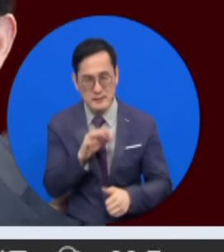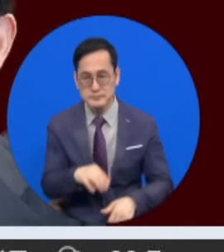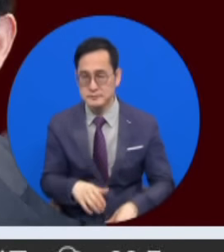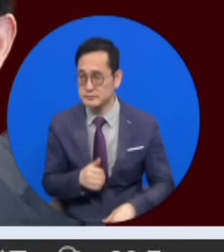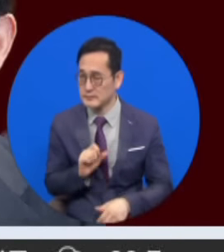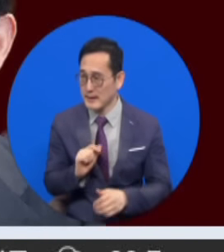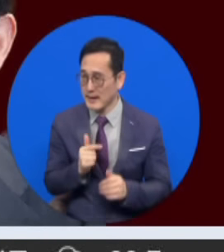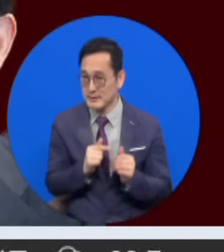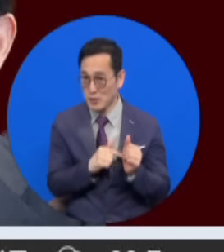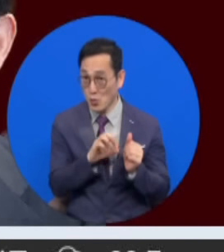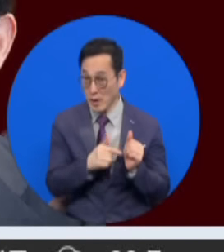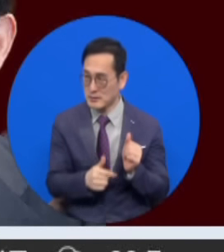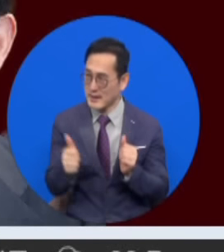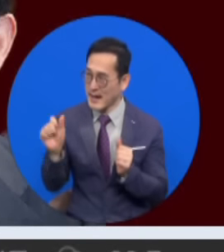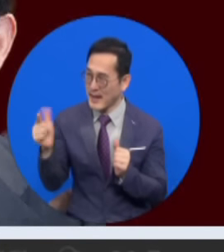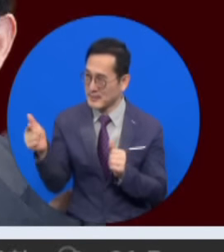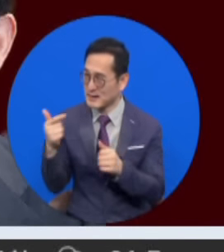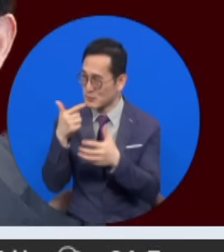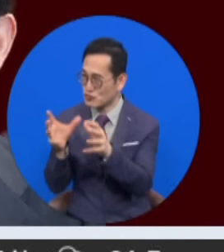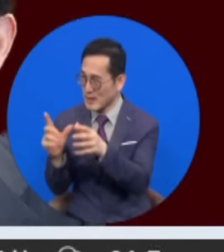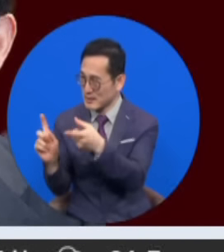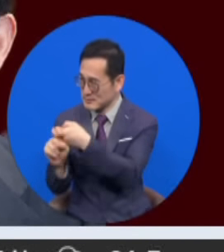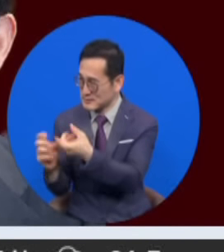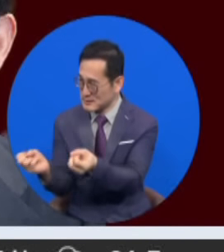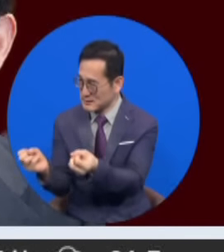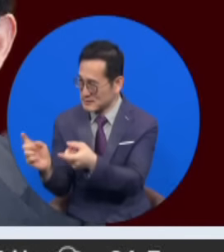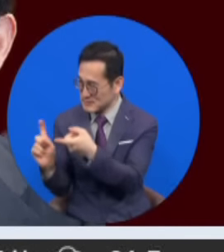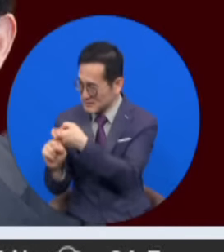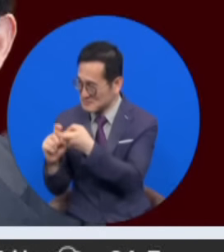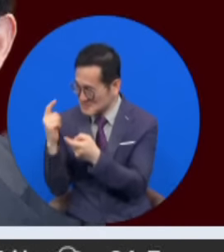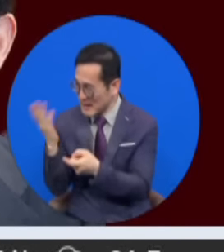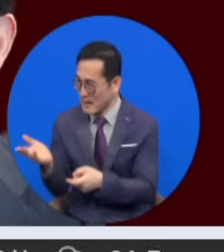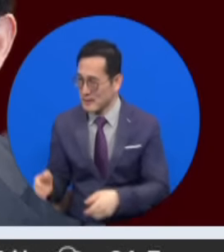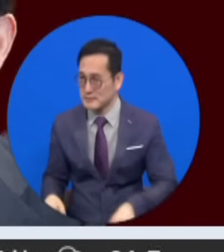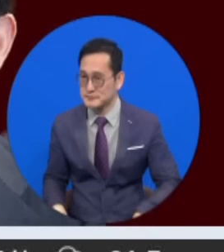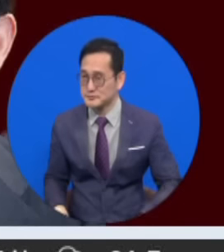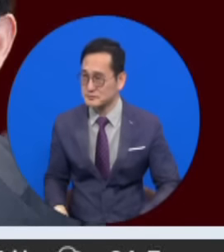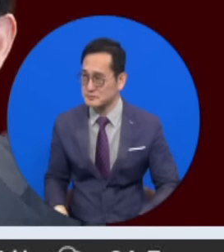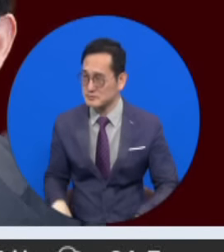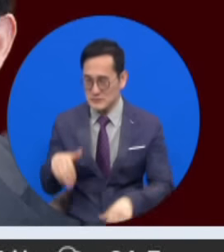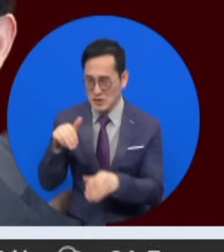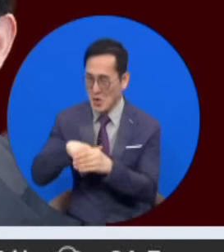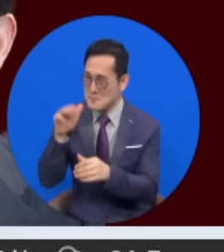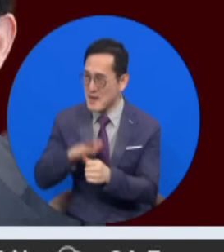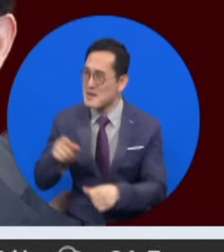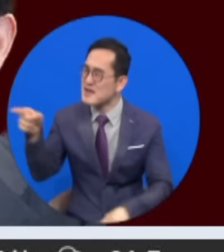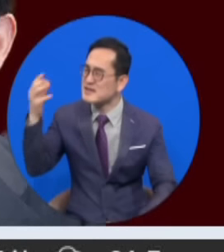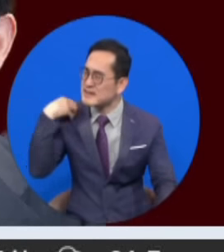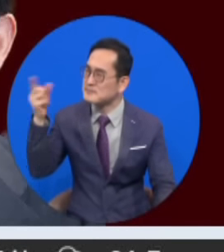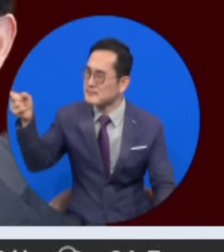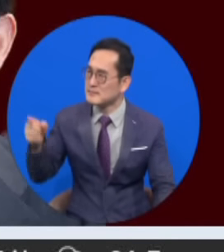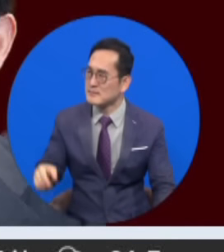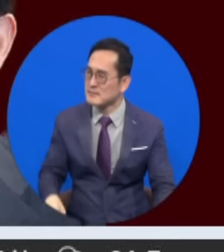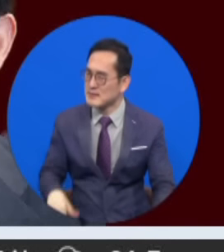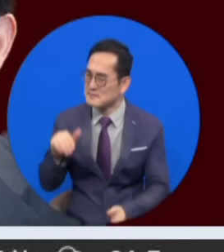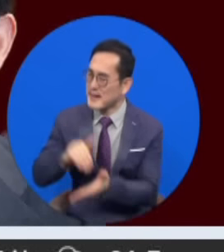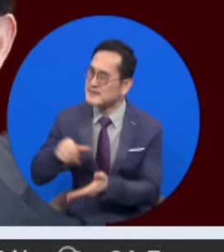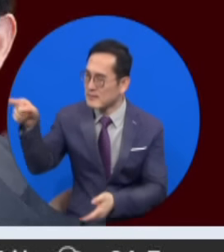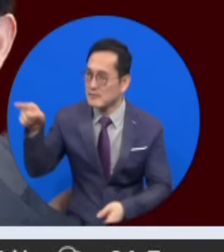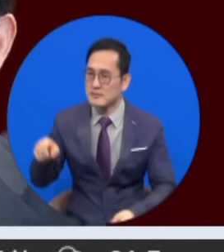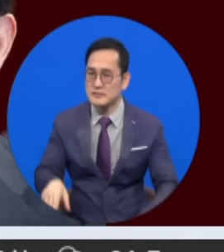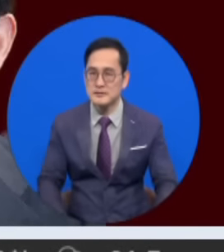한동훈 후보는 민주당 당원이냐? 지금 축제를 말할 때냐? 총선 참패의 주책임자가 할 만 아니다 라고 각을 세웁니다.